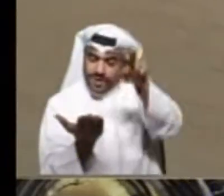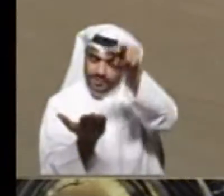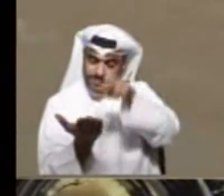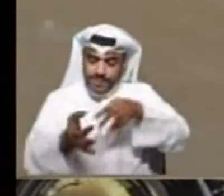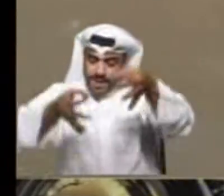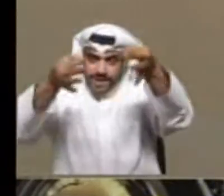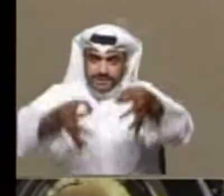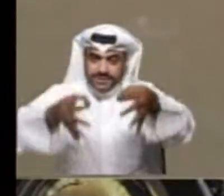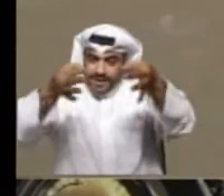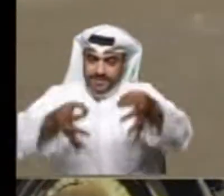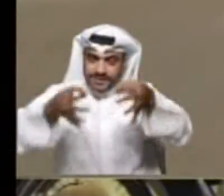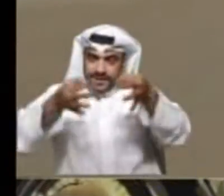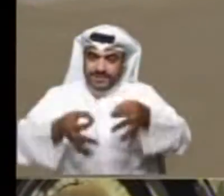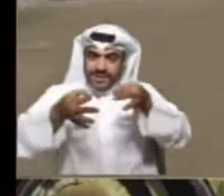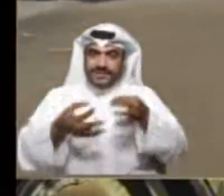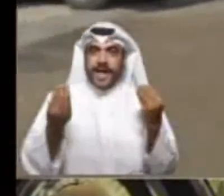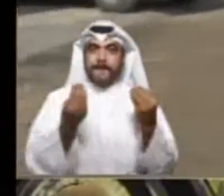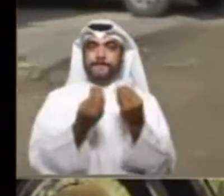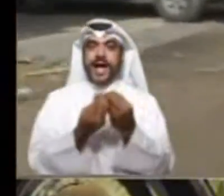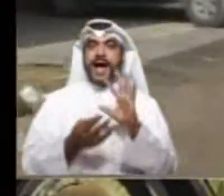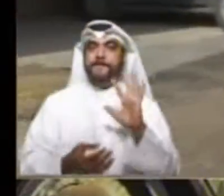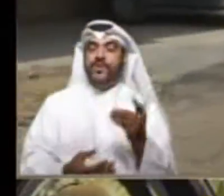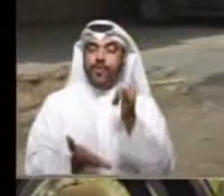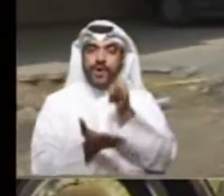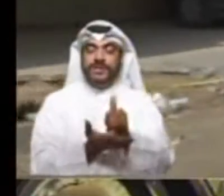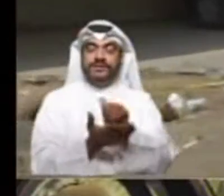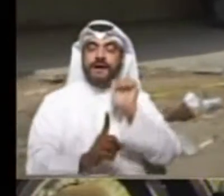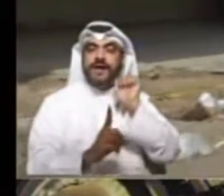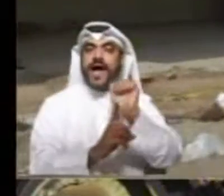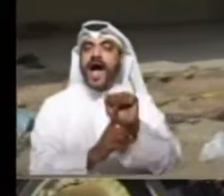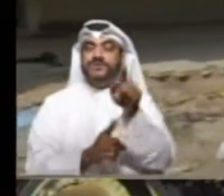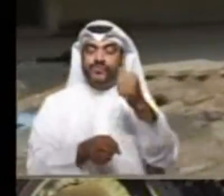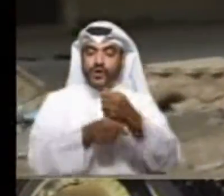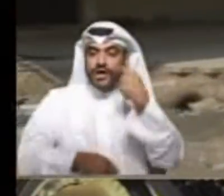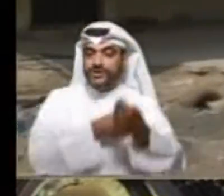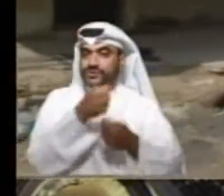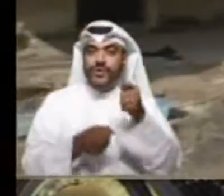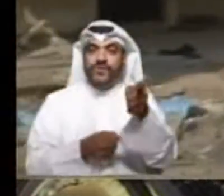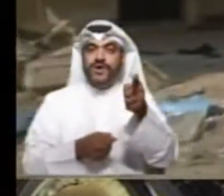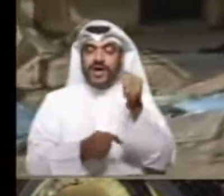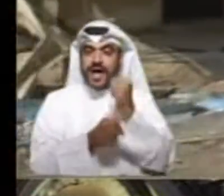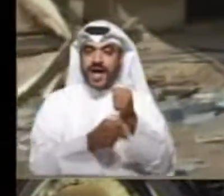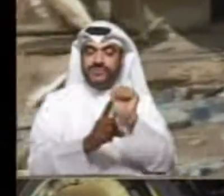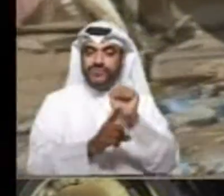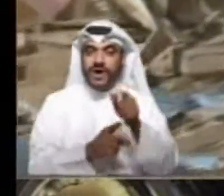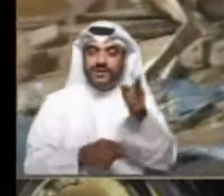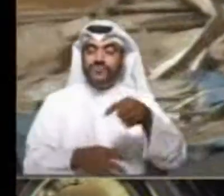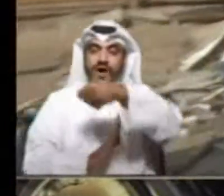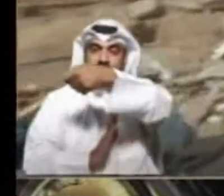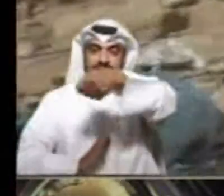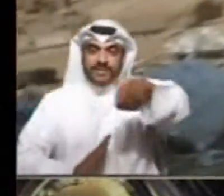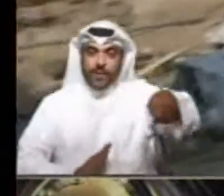الطلبات مع سواء المختصين الذين كانوا يعملون في هيئة